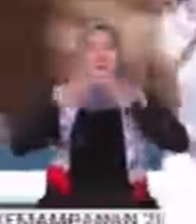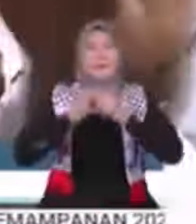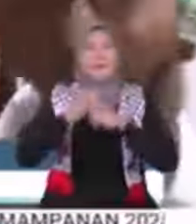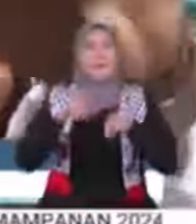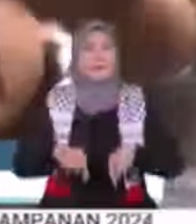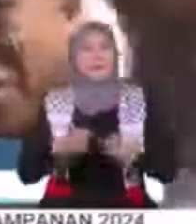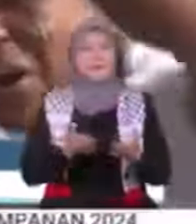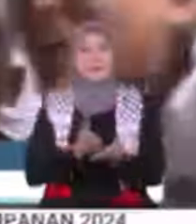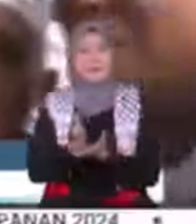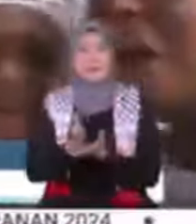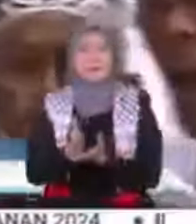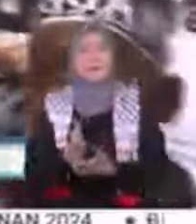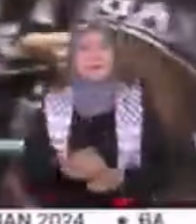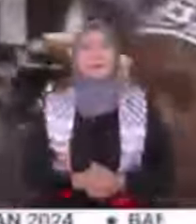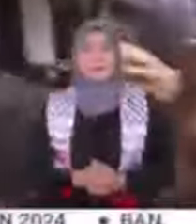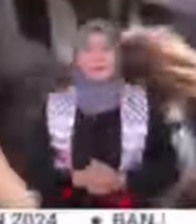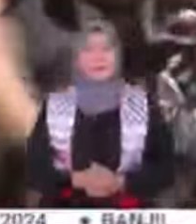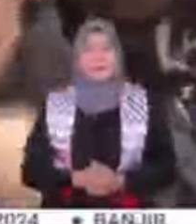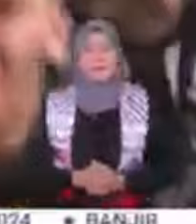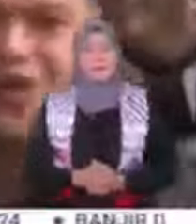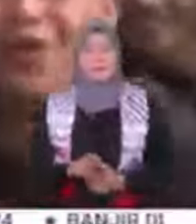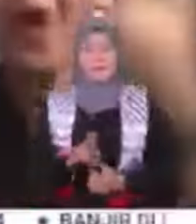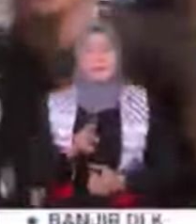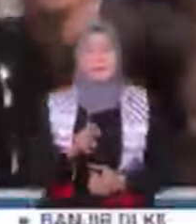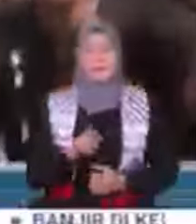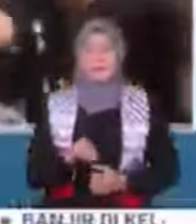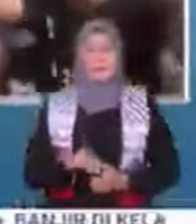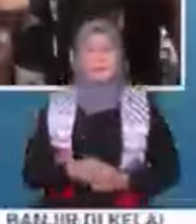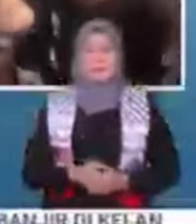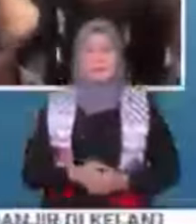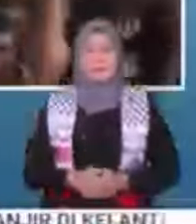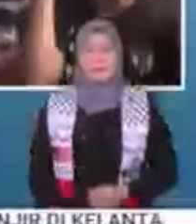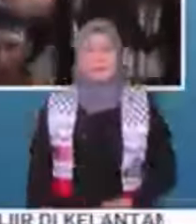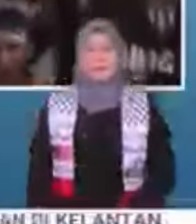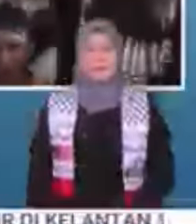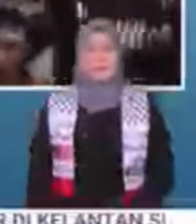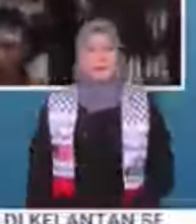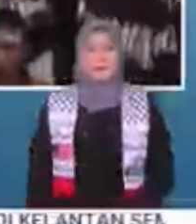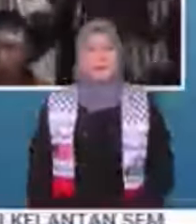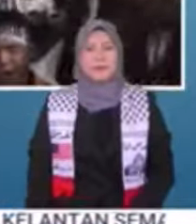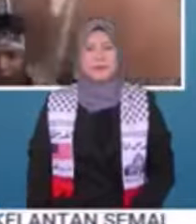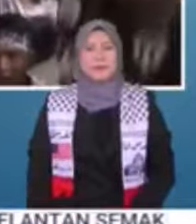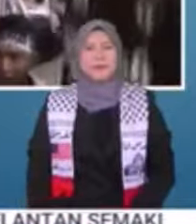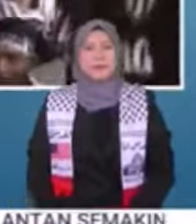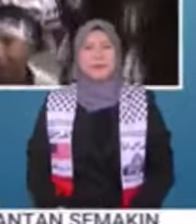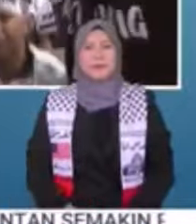ini. Kita terus saja ke Angkasa Puri. Silakan. Baik Ali, terima kasih.